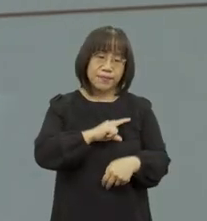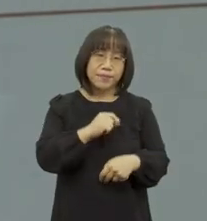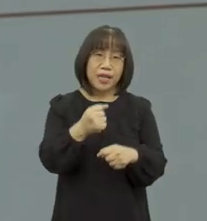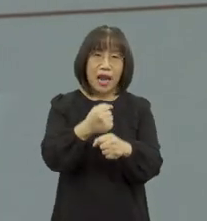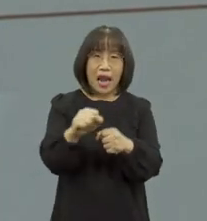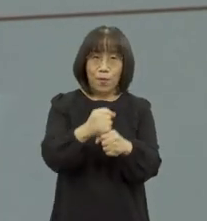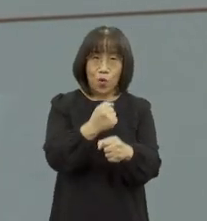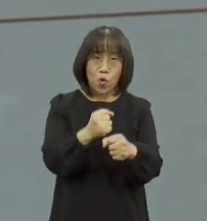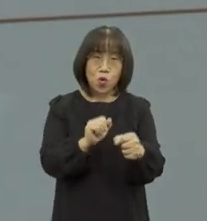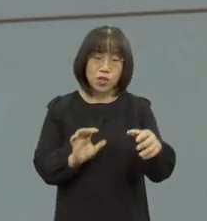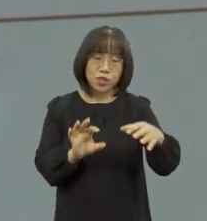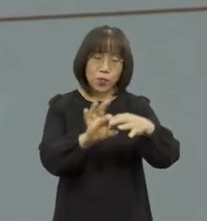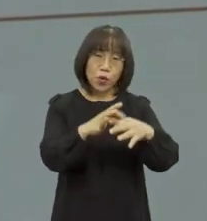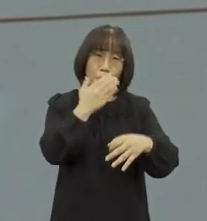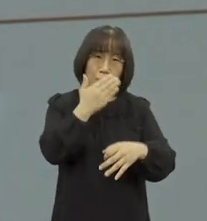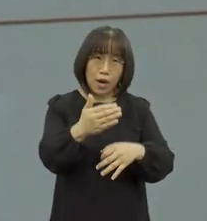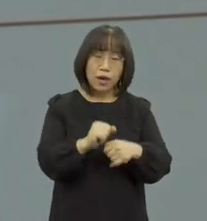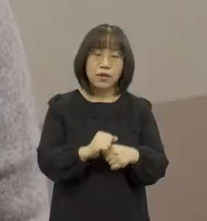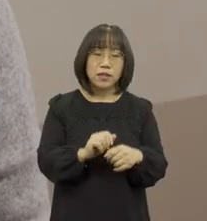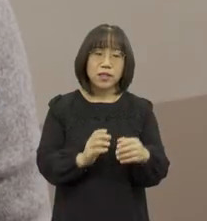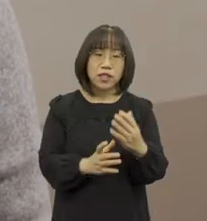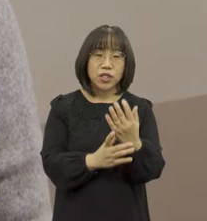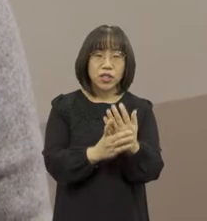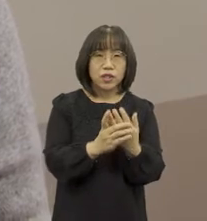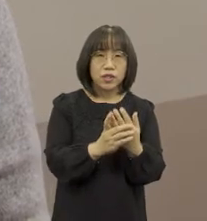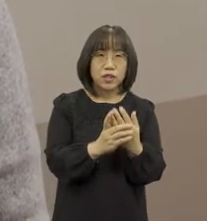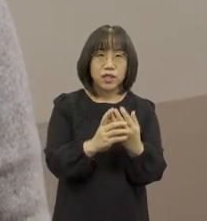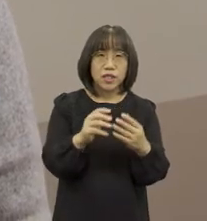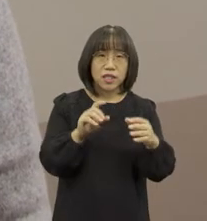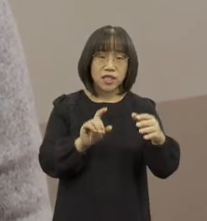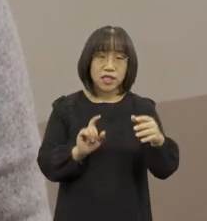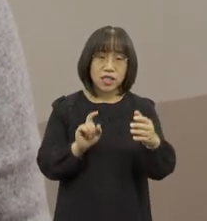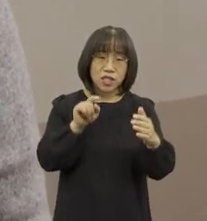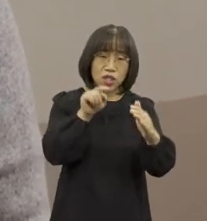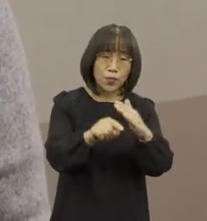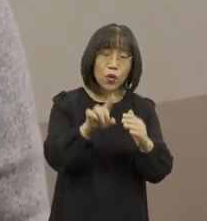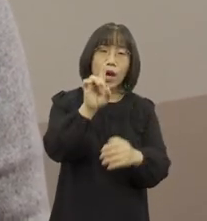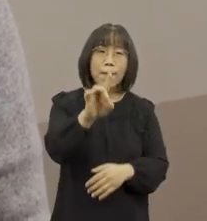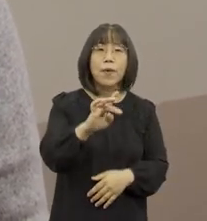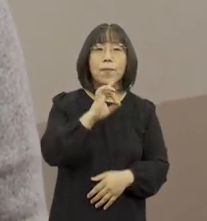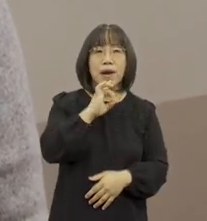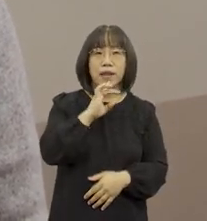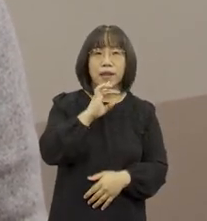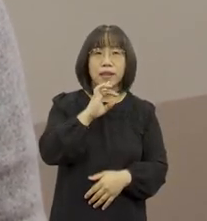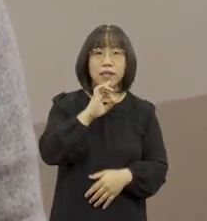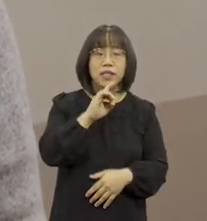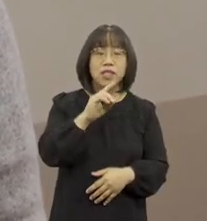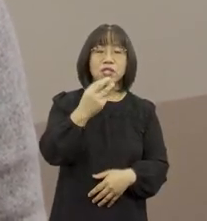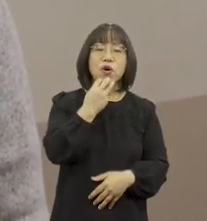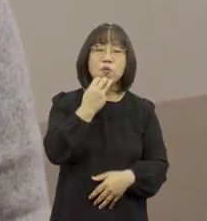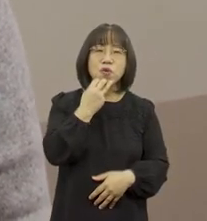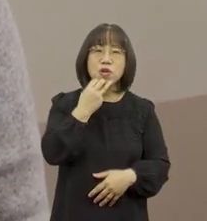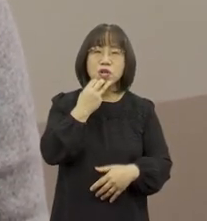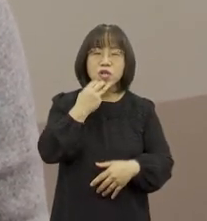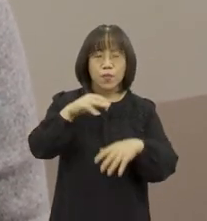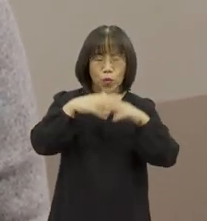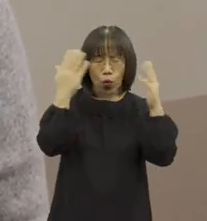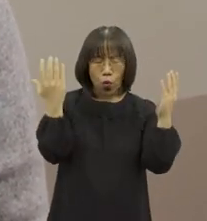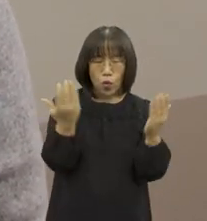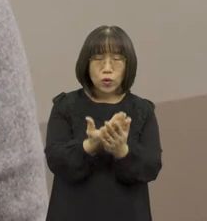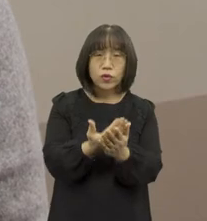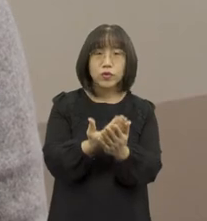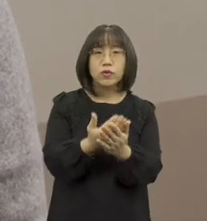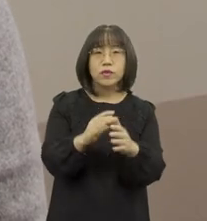접속하면 됩니다 접속 명 생 이런 어로 서울 시큐어 로 한번만 접속하시면 서울시